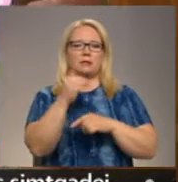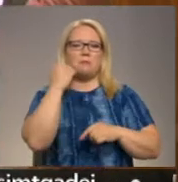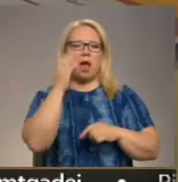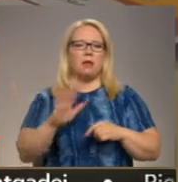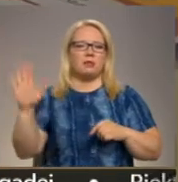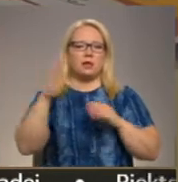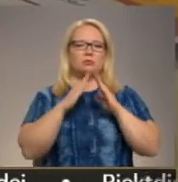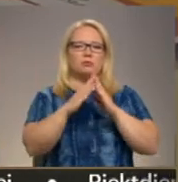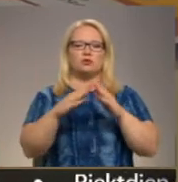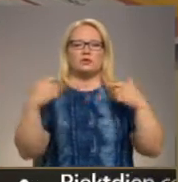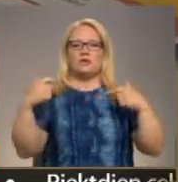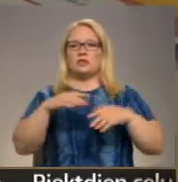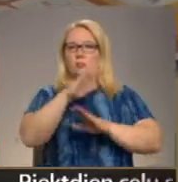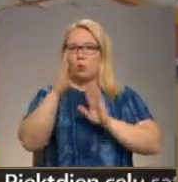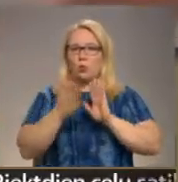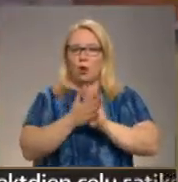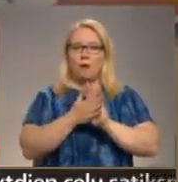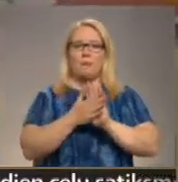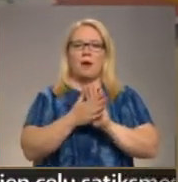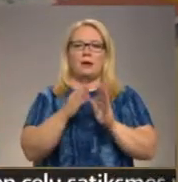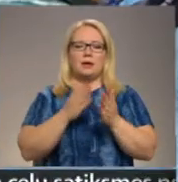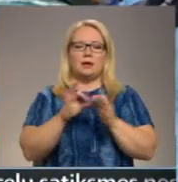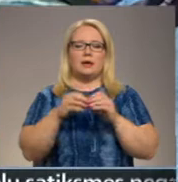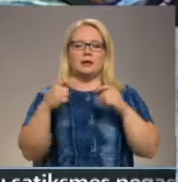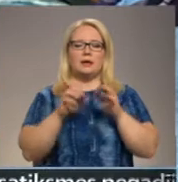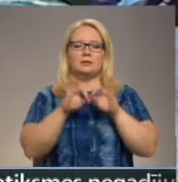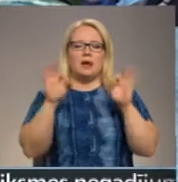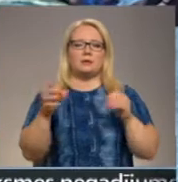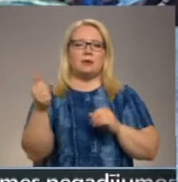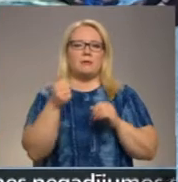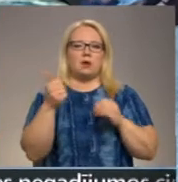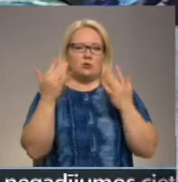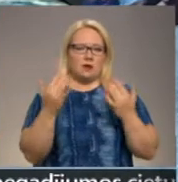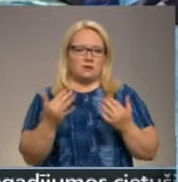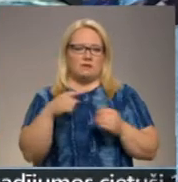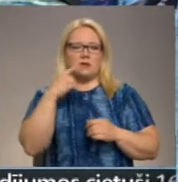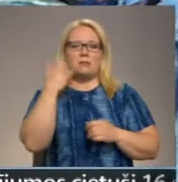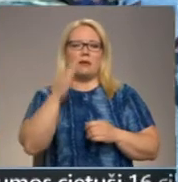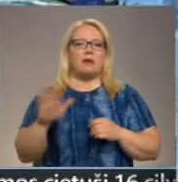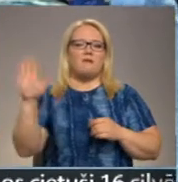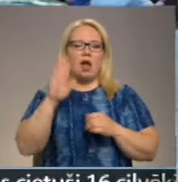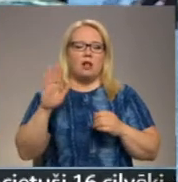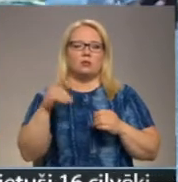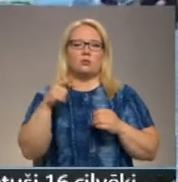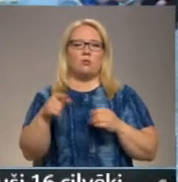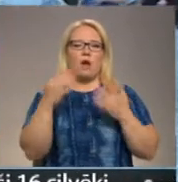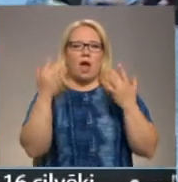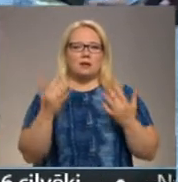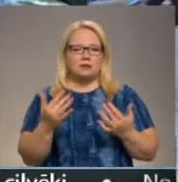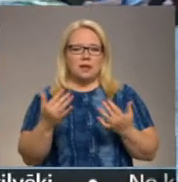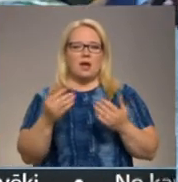muižas, svinēsim kopā, ieskandina īpašu akciju. Baltijas valstu akcija apceļot Baltijas pilis un